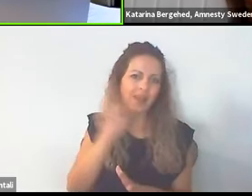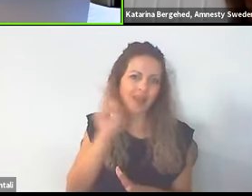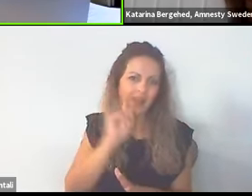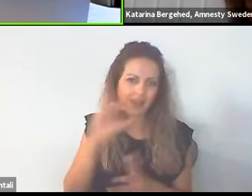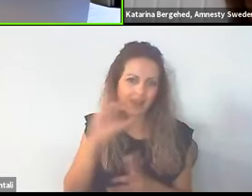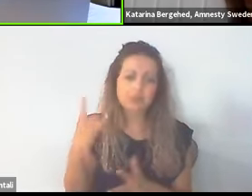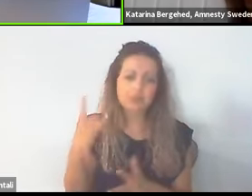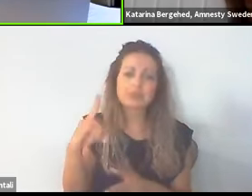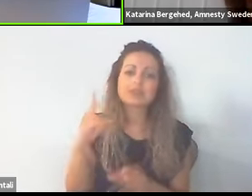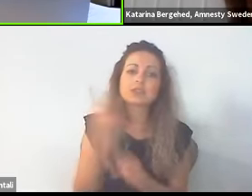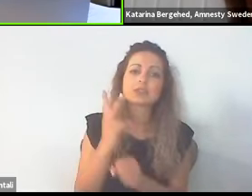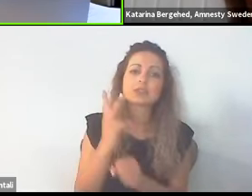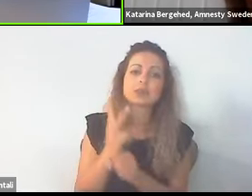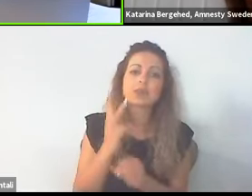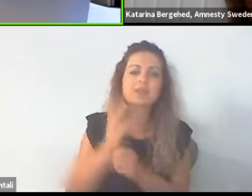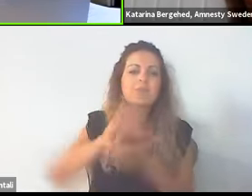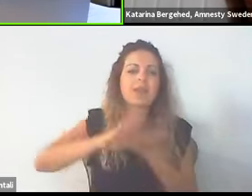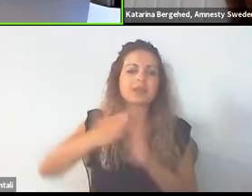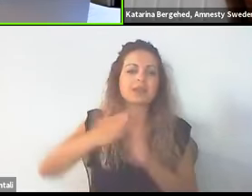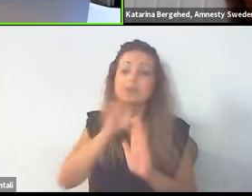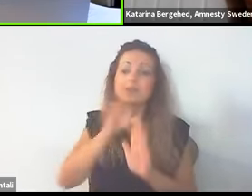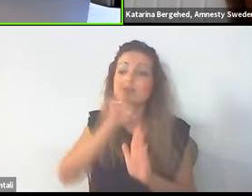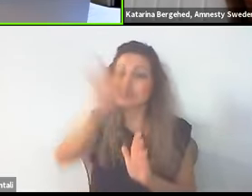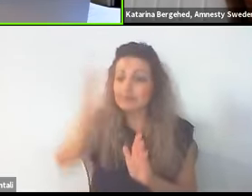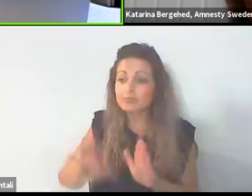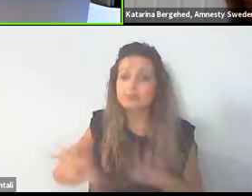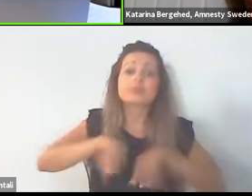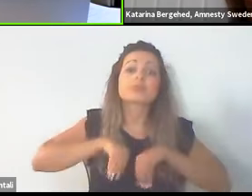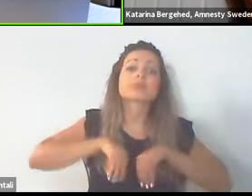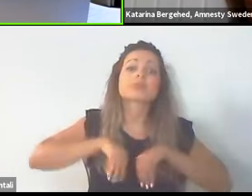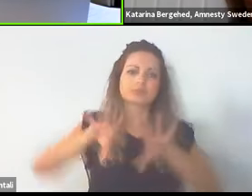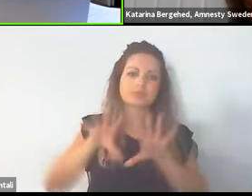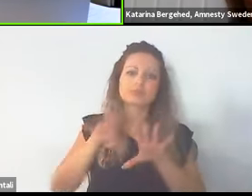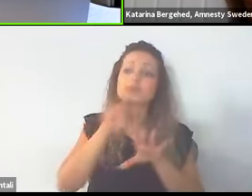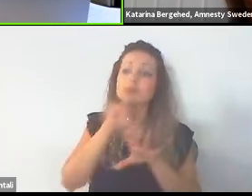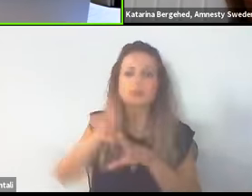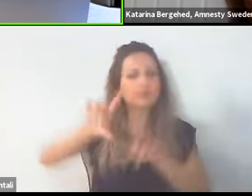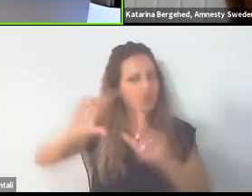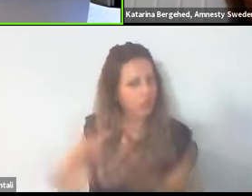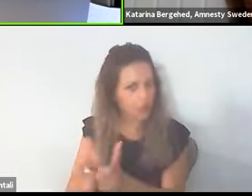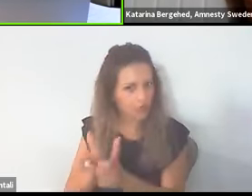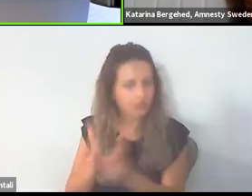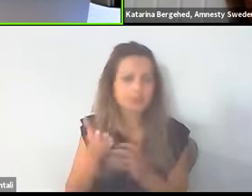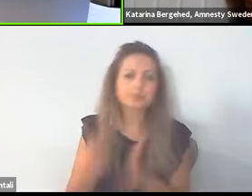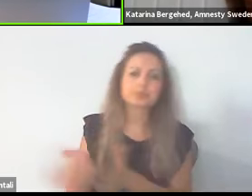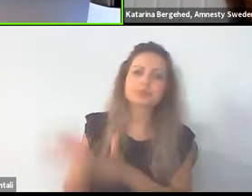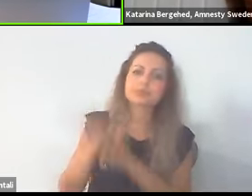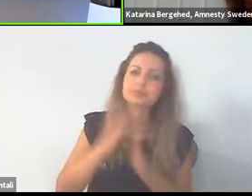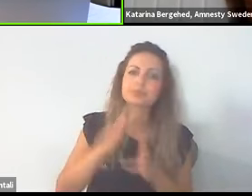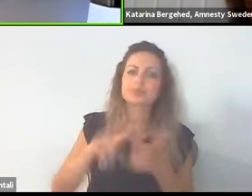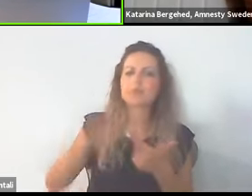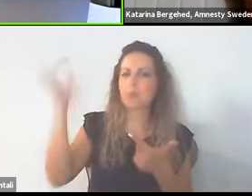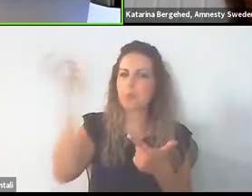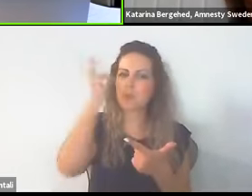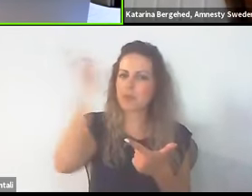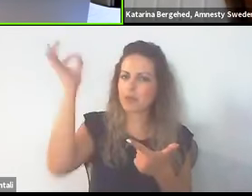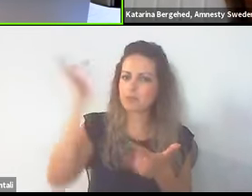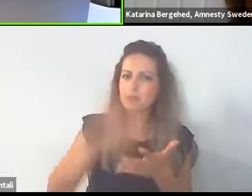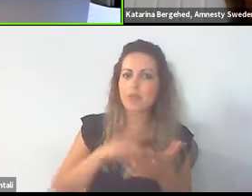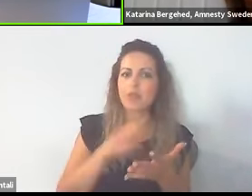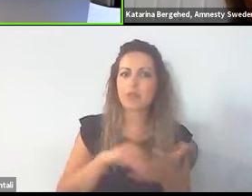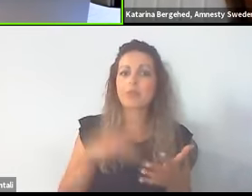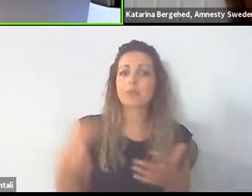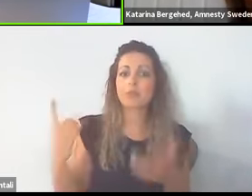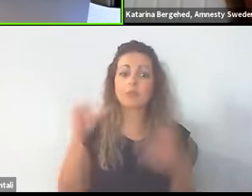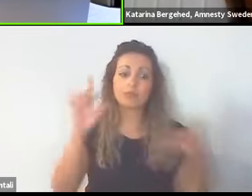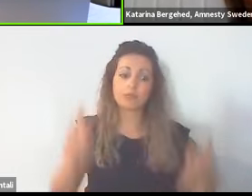θέλουν. Αυτές οι περιπτώσεις διώκονται πλέον. Επίσης, περιπτώσεις μιας συνέβρεσης η οποία μπορεί να